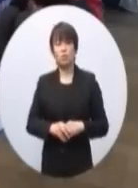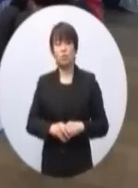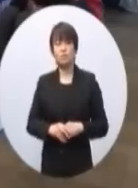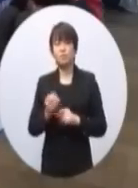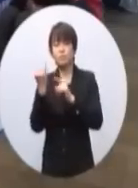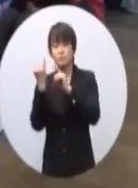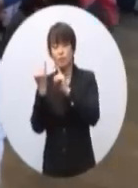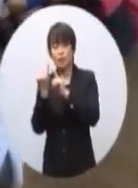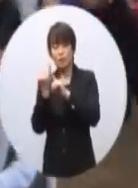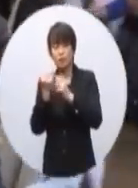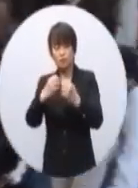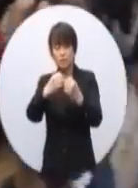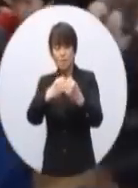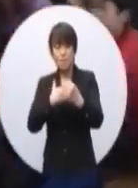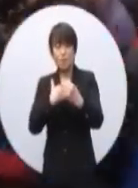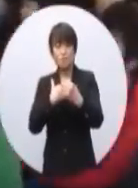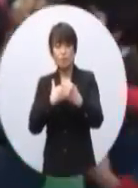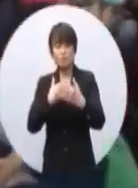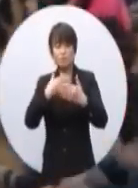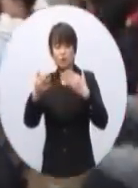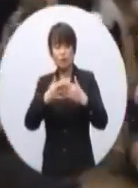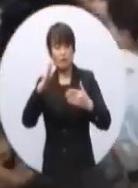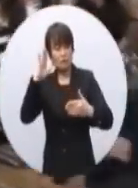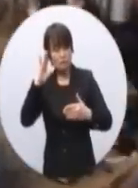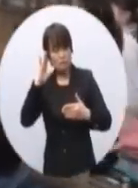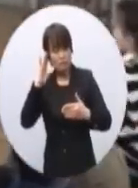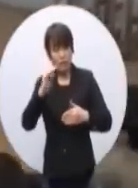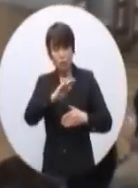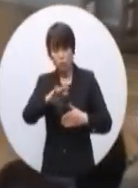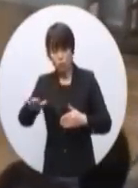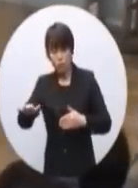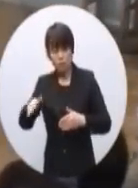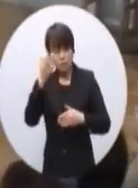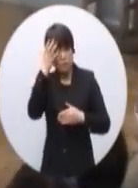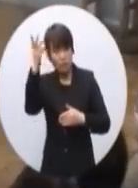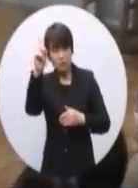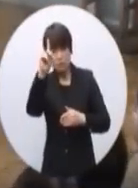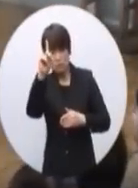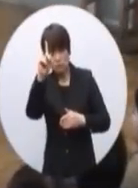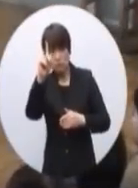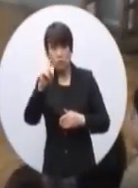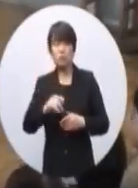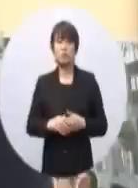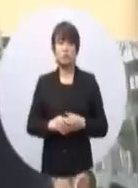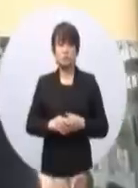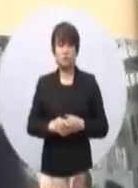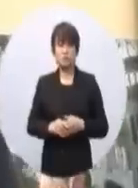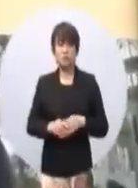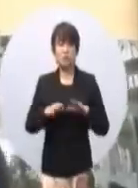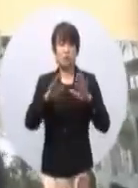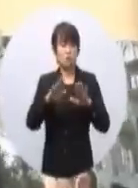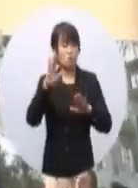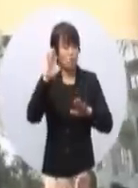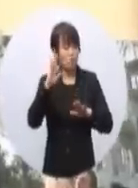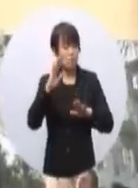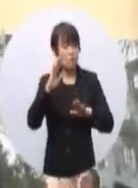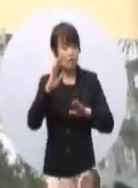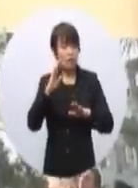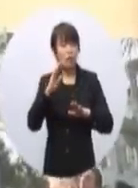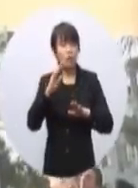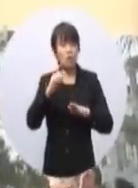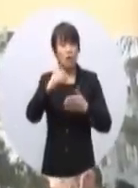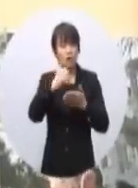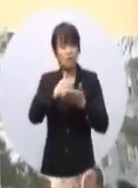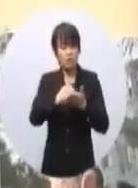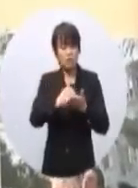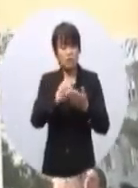村さんの被爆体験を聞いた子どもたちはどんな思いを抱いたのでしょうか。 今日聞いた話の